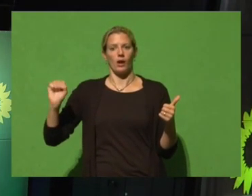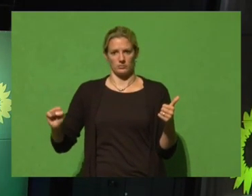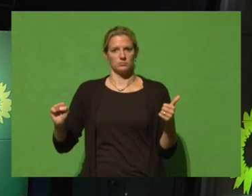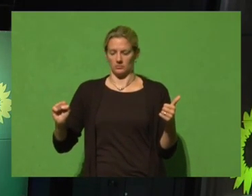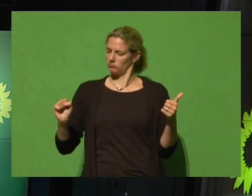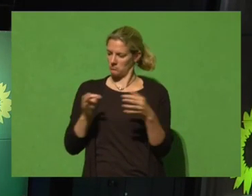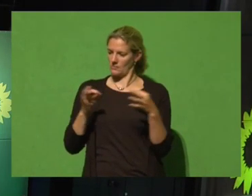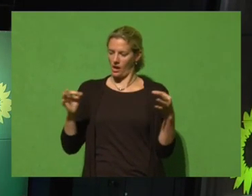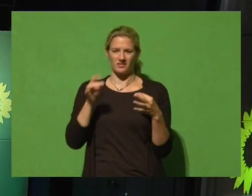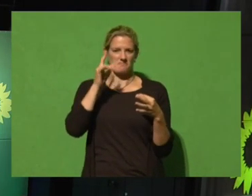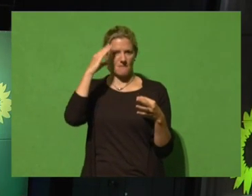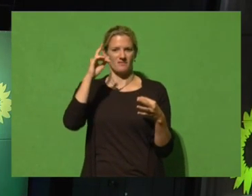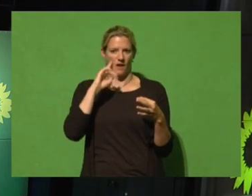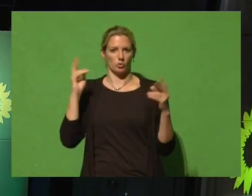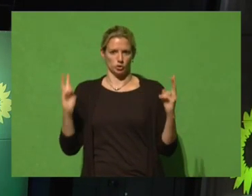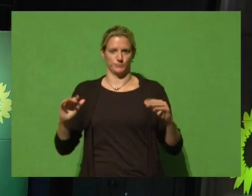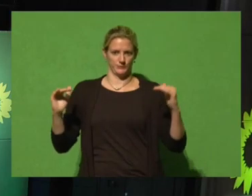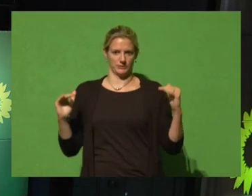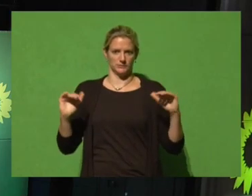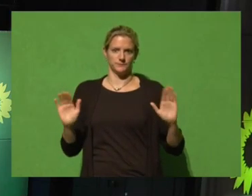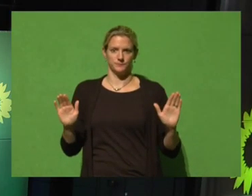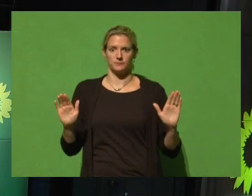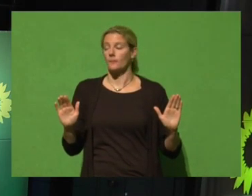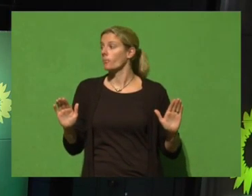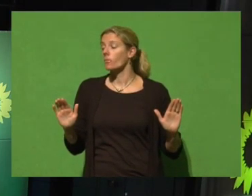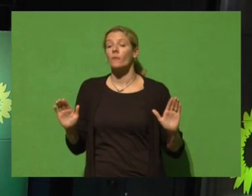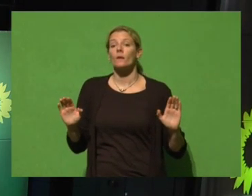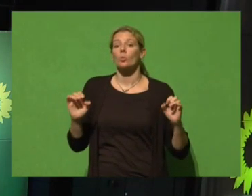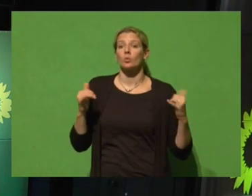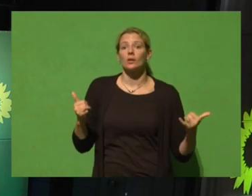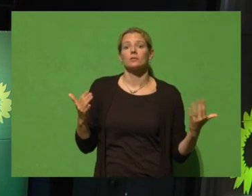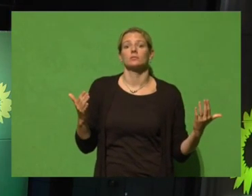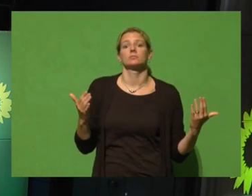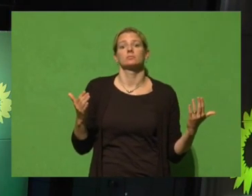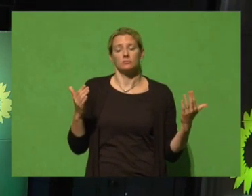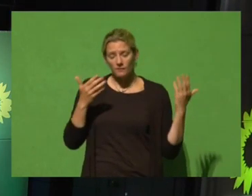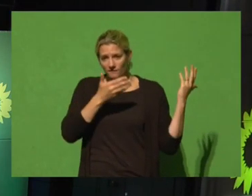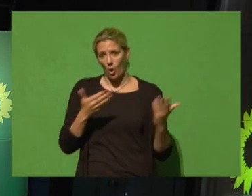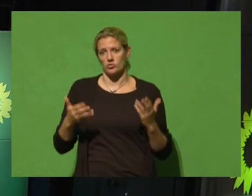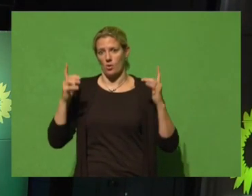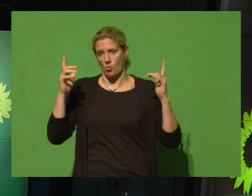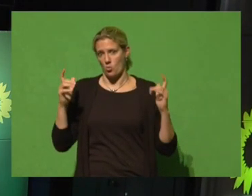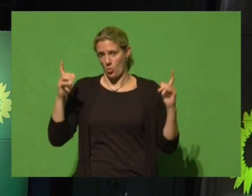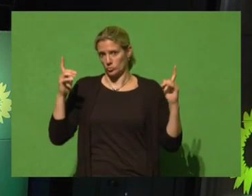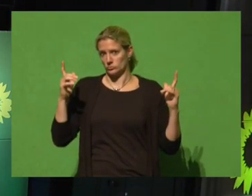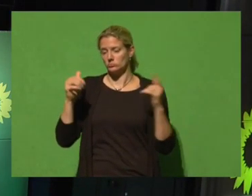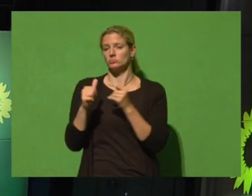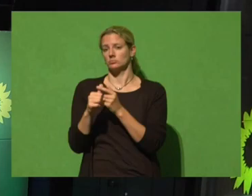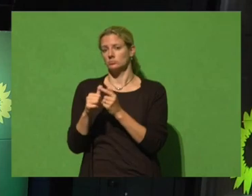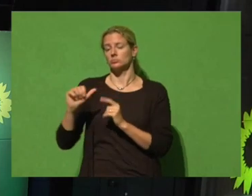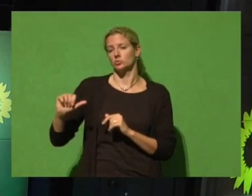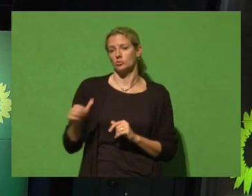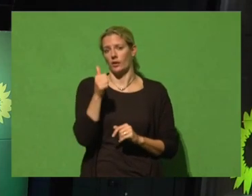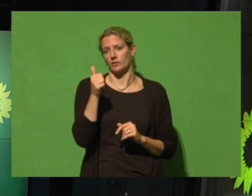Ordnung. Und wir würden auch hier der Reihe nach alphabetisch zur Vorstellung kommen und bitten als